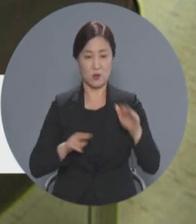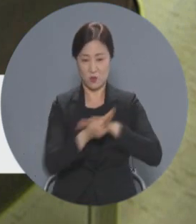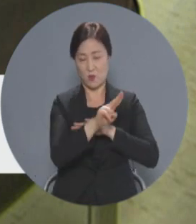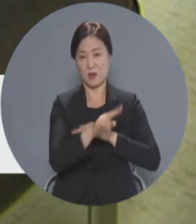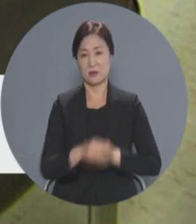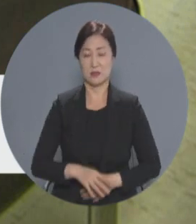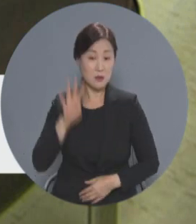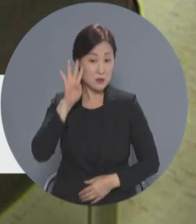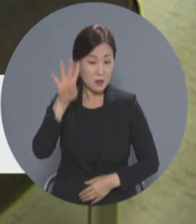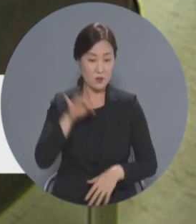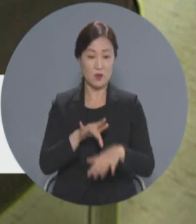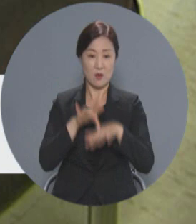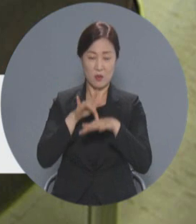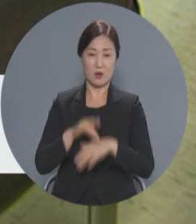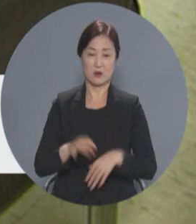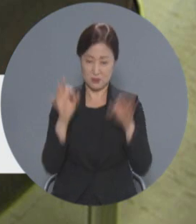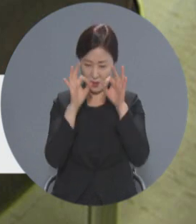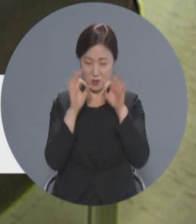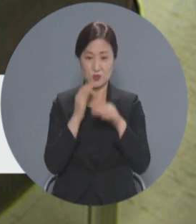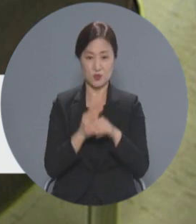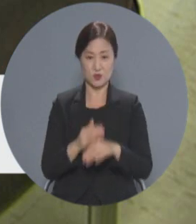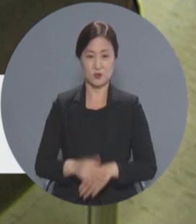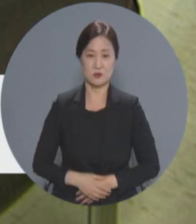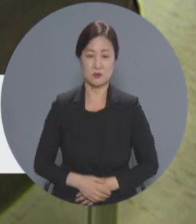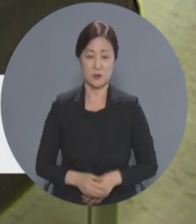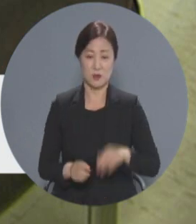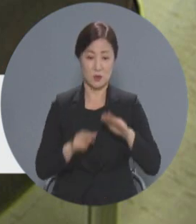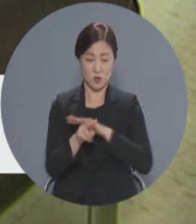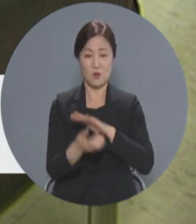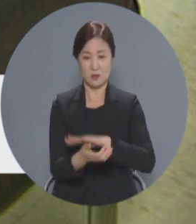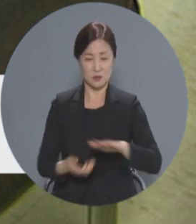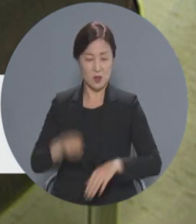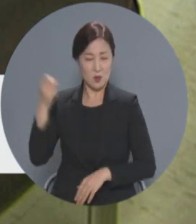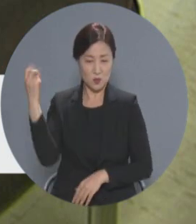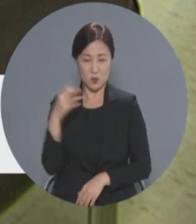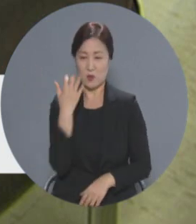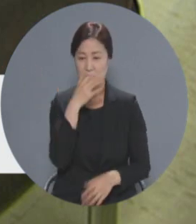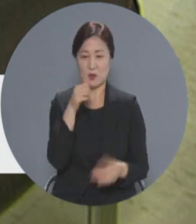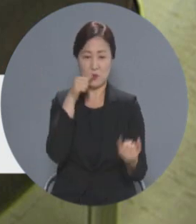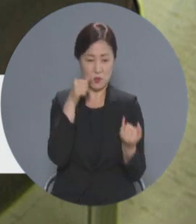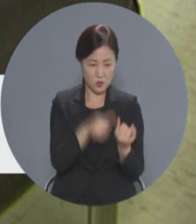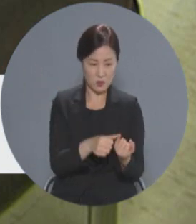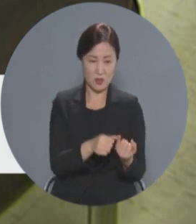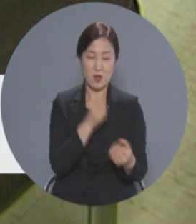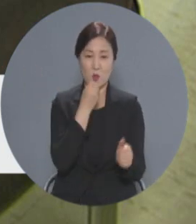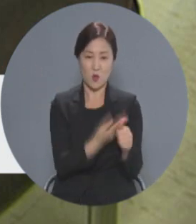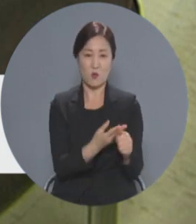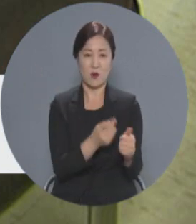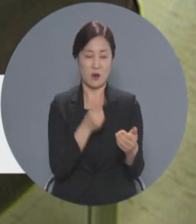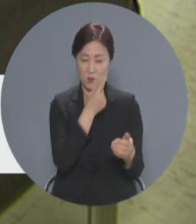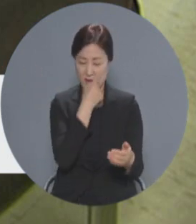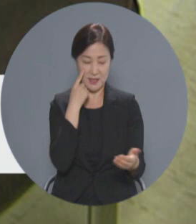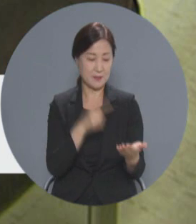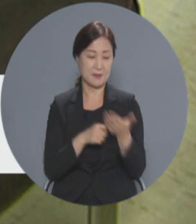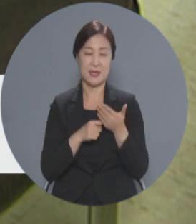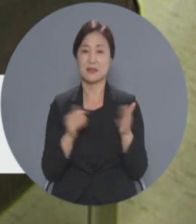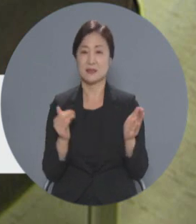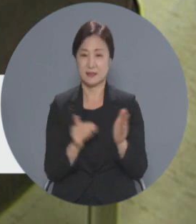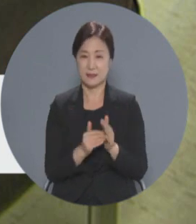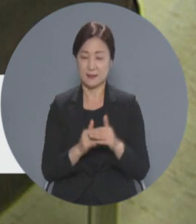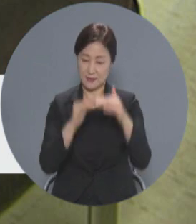나흘째 행방이 묘연한 가운데 해당 전과자가 도주 전 또다시 성폭력 혐의로 고발된 것으로 확인됐습니다. 김한수